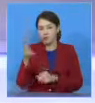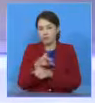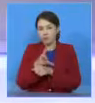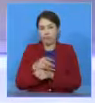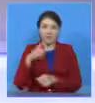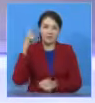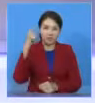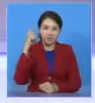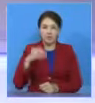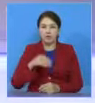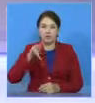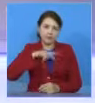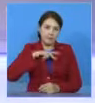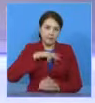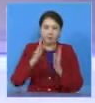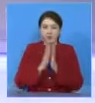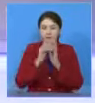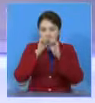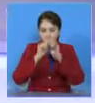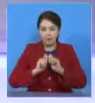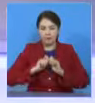иелері марапатталып, бағалы сыйлықтарға ие болды.